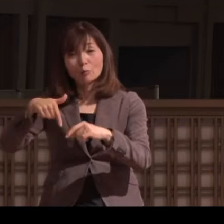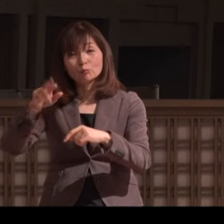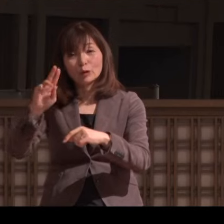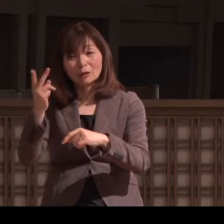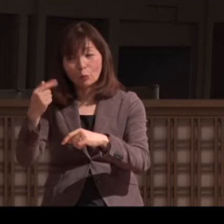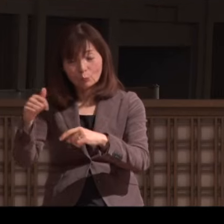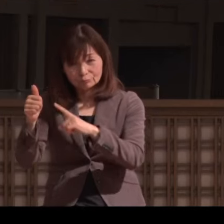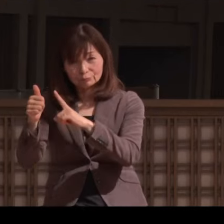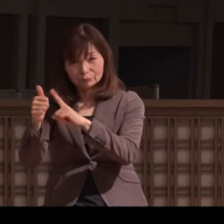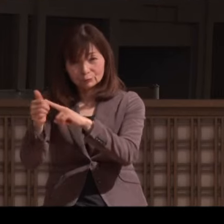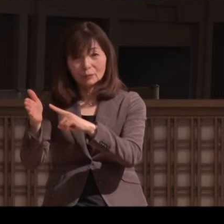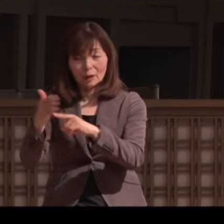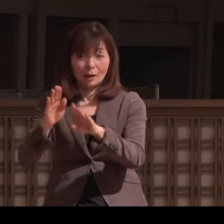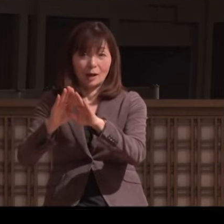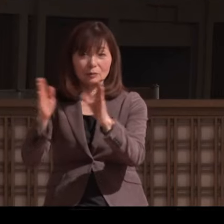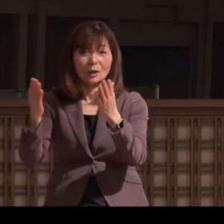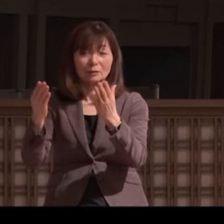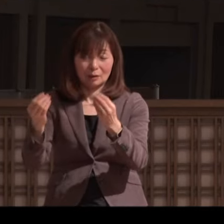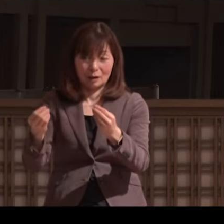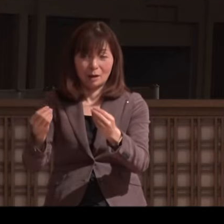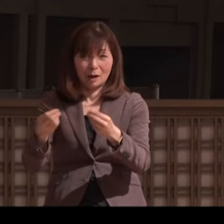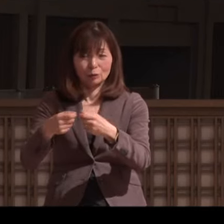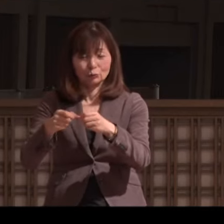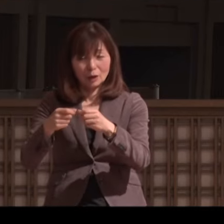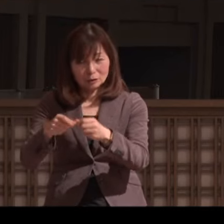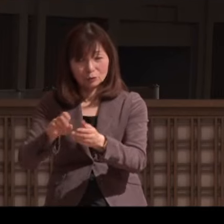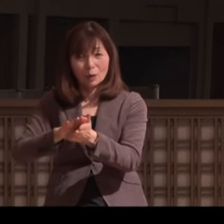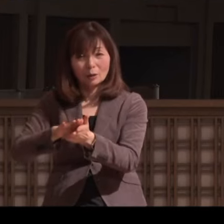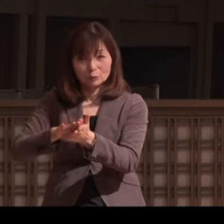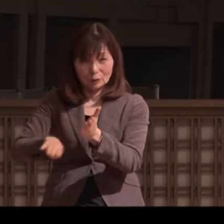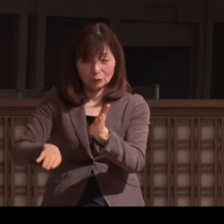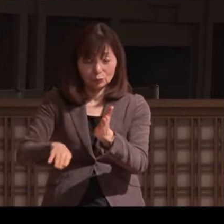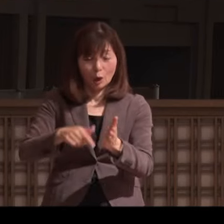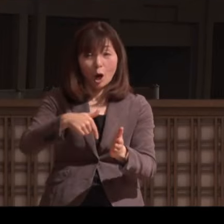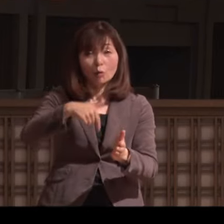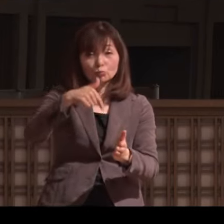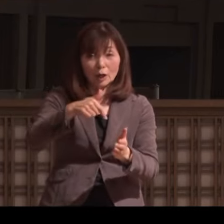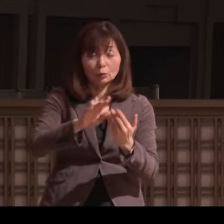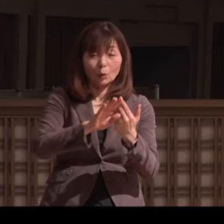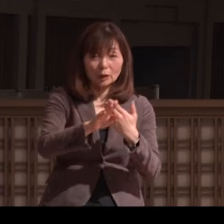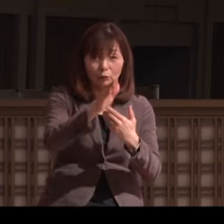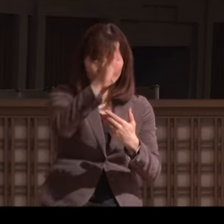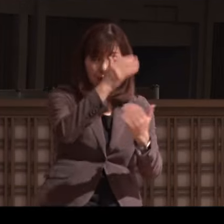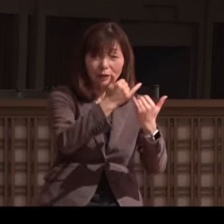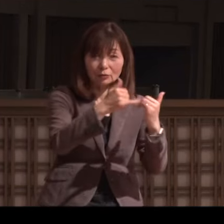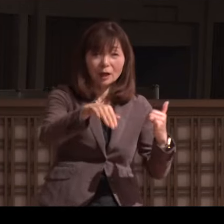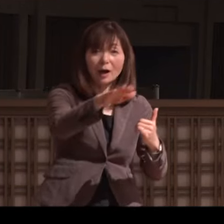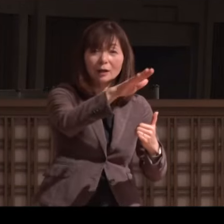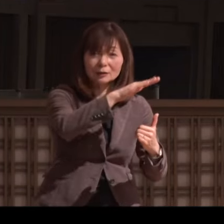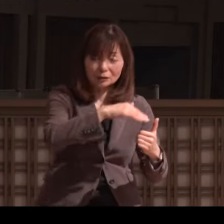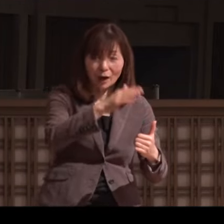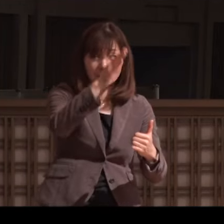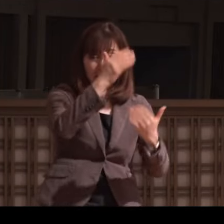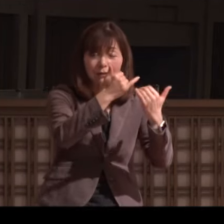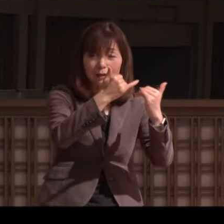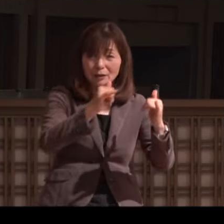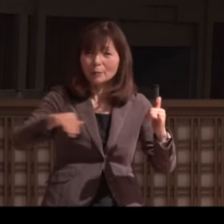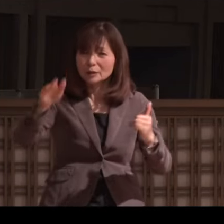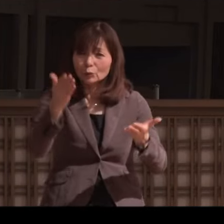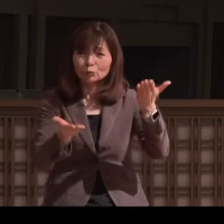から始まったってよく言われますね詳しい話省きますよでもプラトン以降の哲学者たちは哲学者の方がみんなよりは偉いって